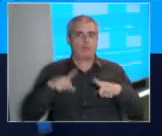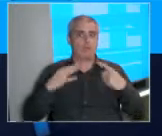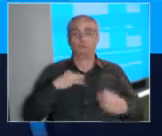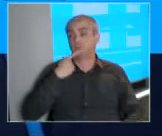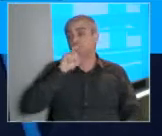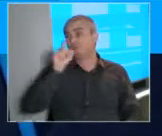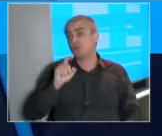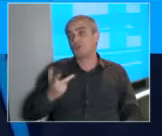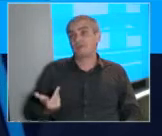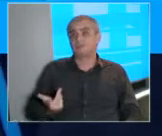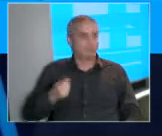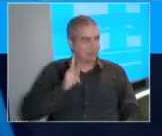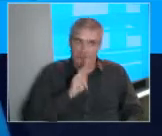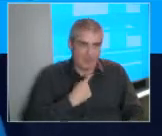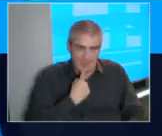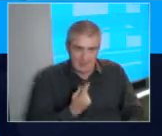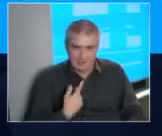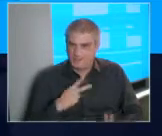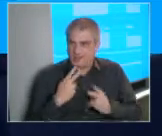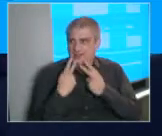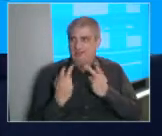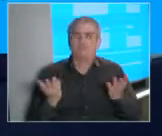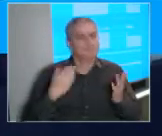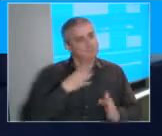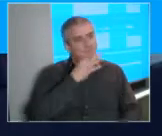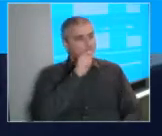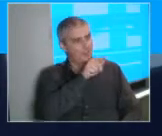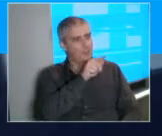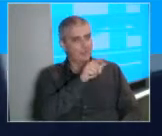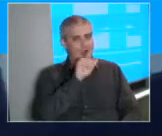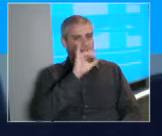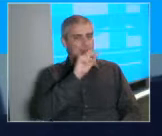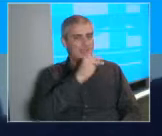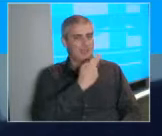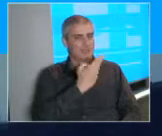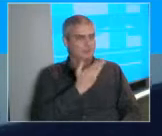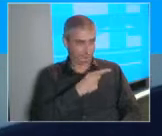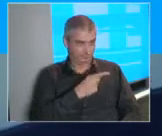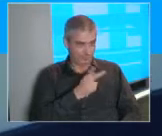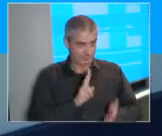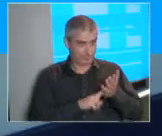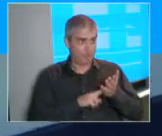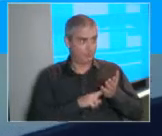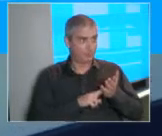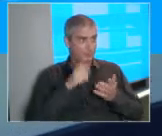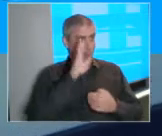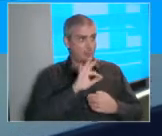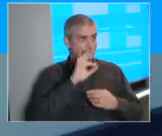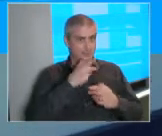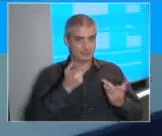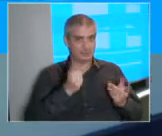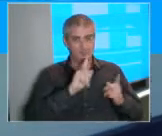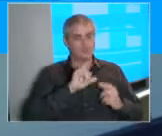יכול להיות. אתה לא יכול להגיב. אז אני אשאל אותך, לידיה, זה נכון? כלומר, אתם עדיין החבר'ה